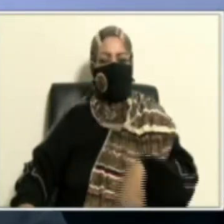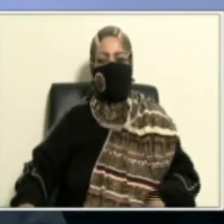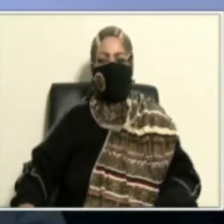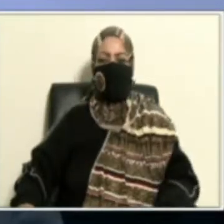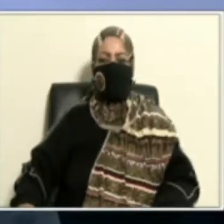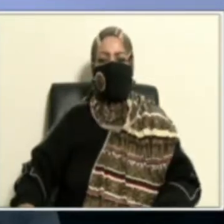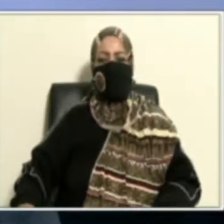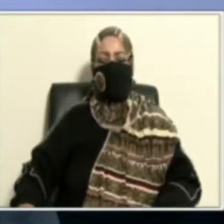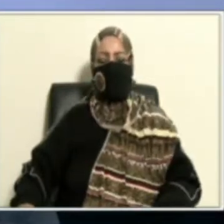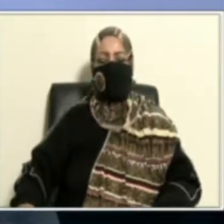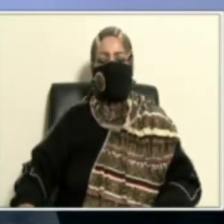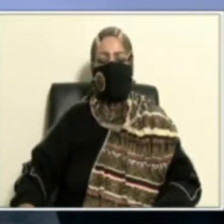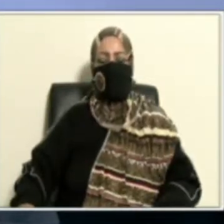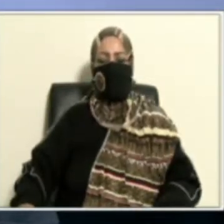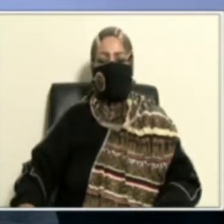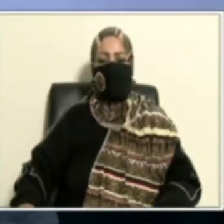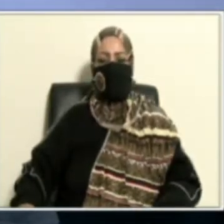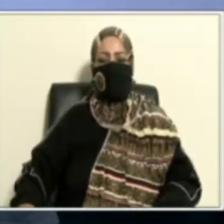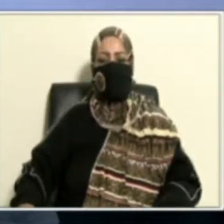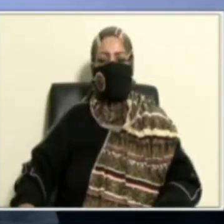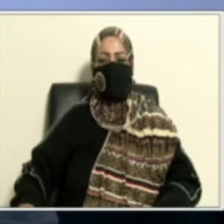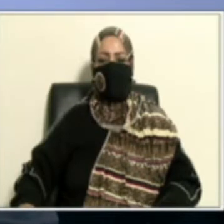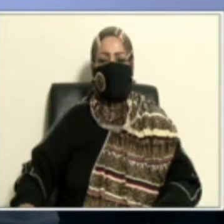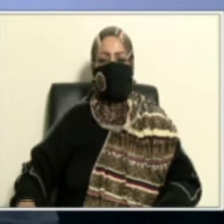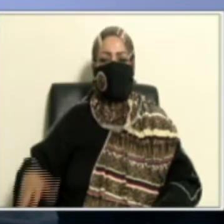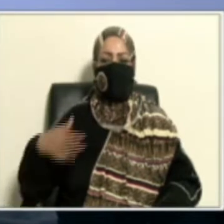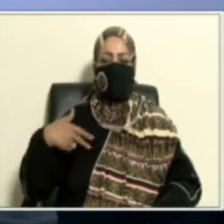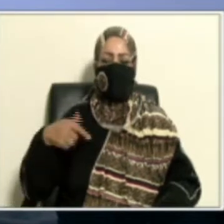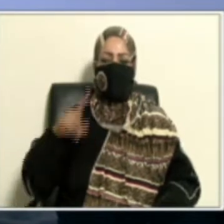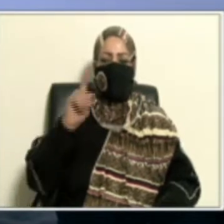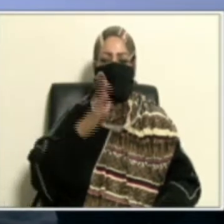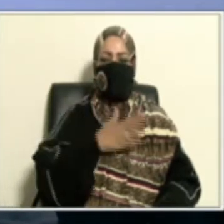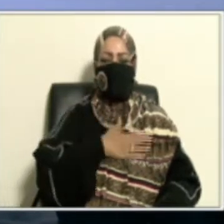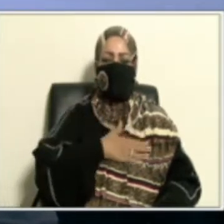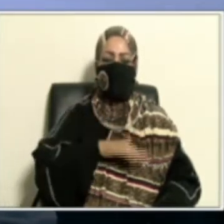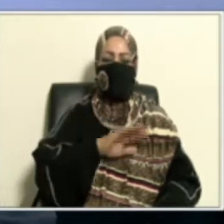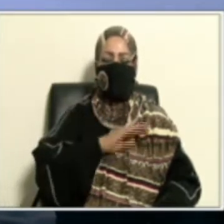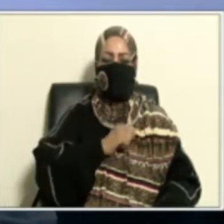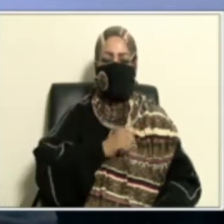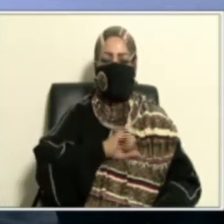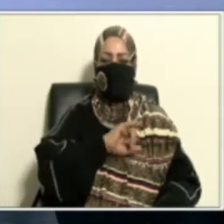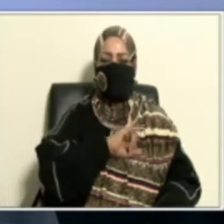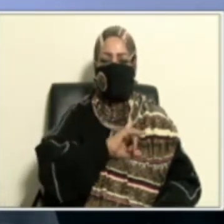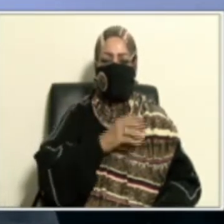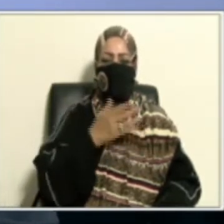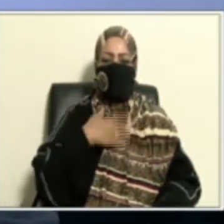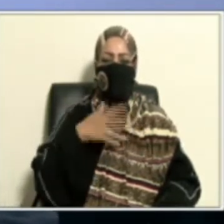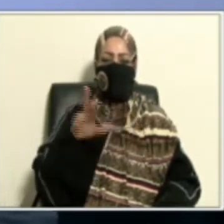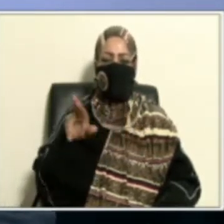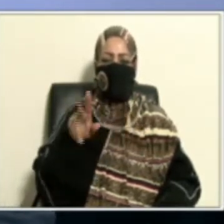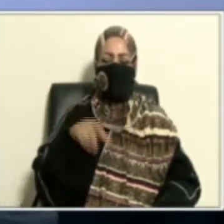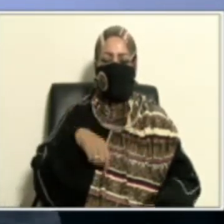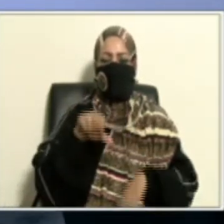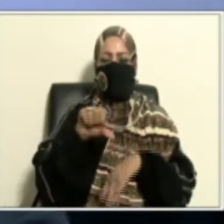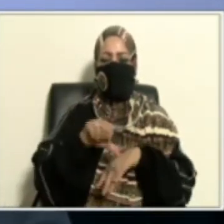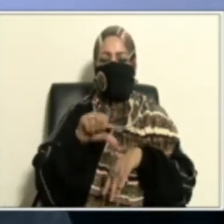الحكيم من طرابلس يسأل قال هل حدد الدين قيمة الربح في التجارة؟ لا لم يحدد، حتى